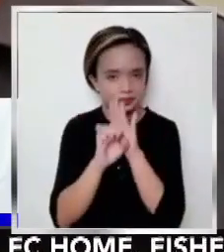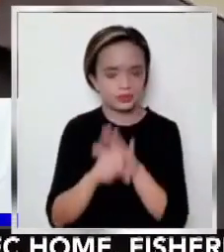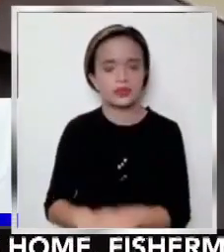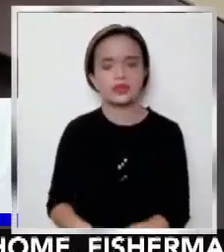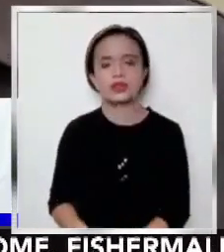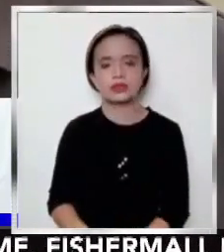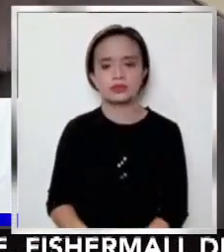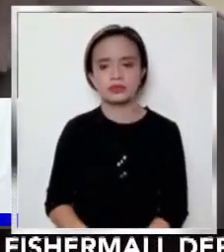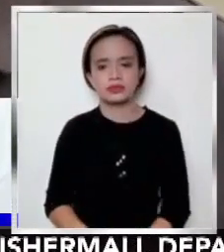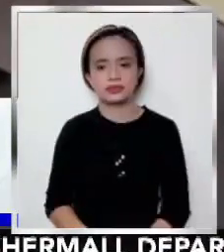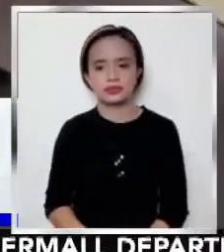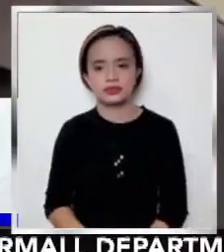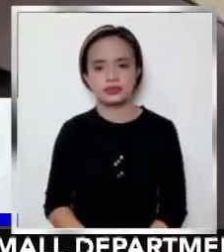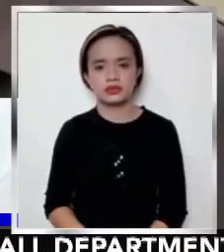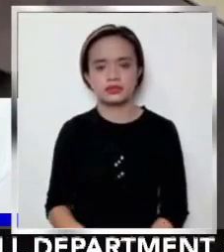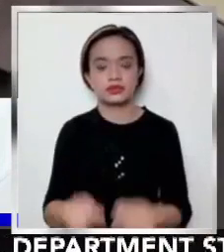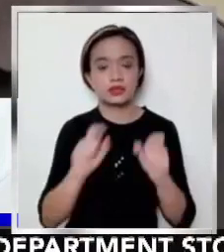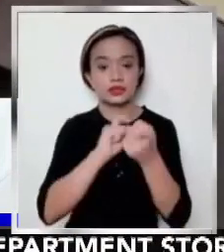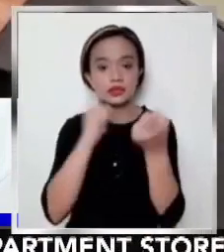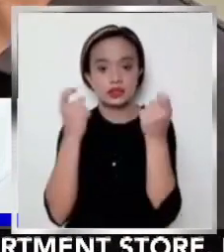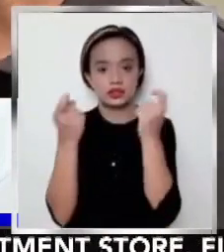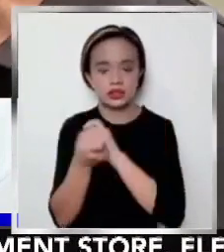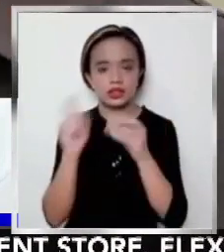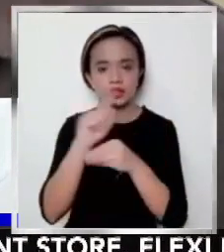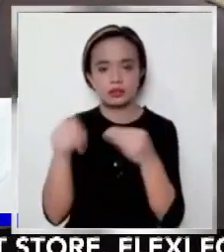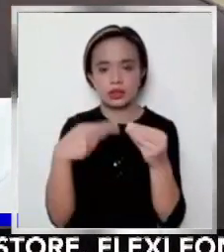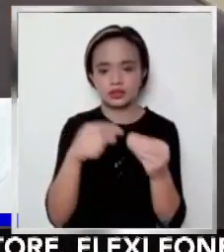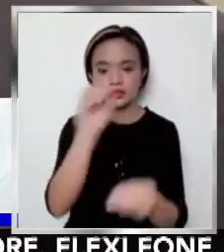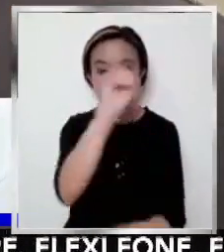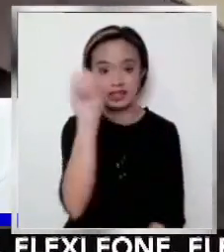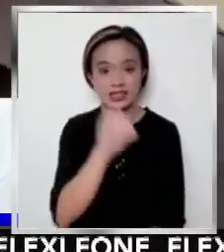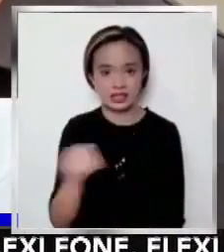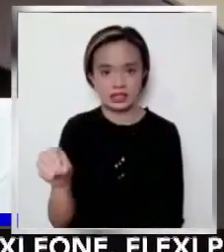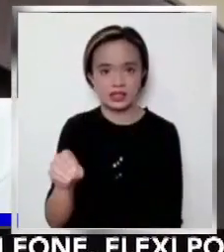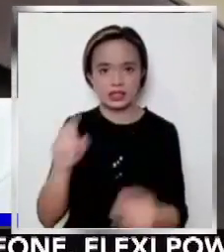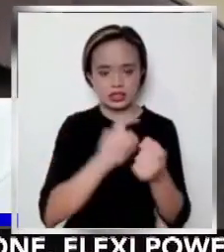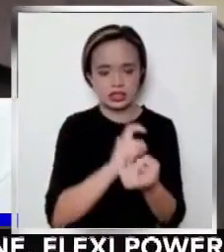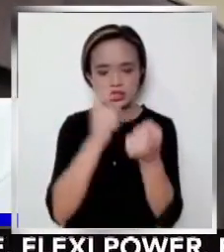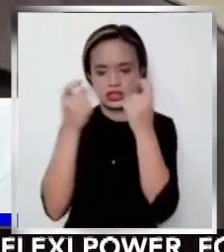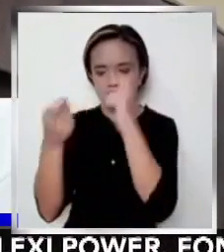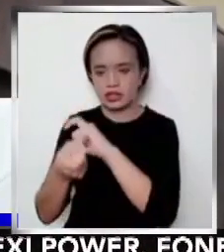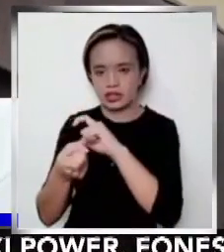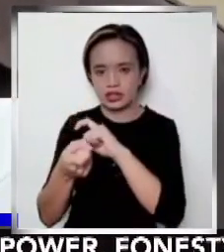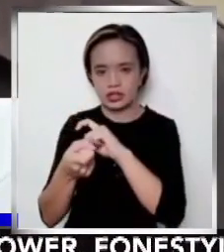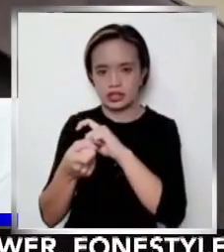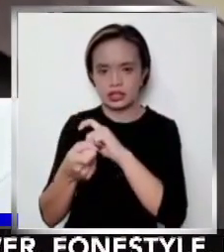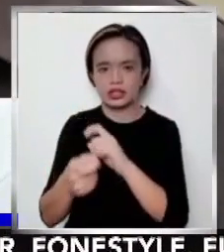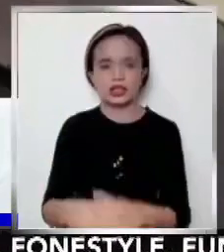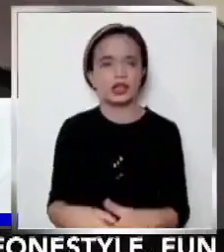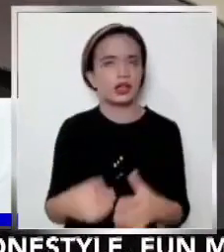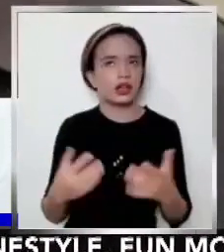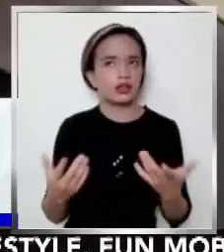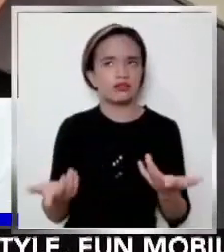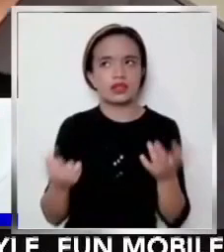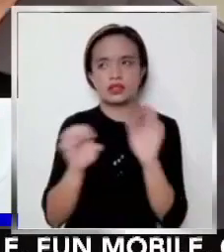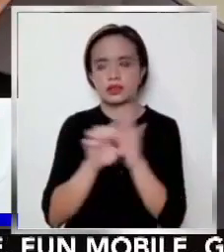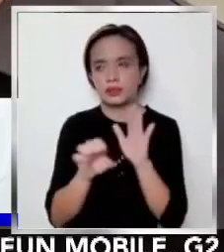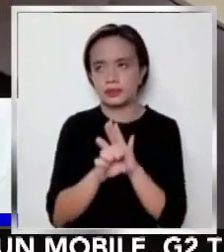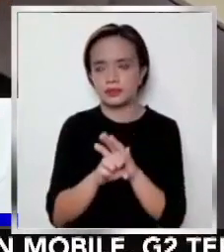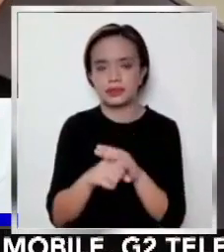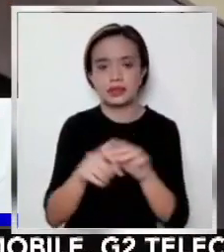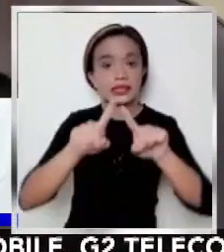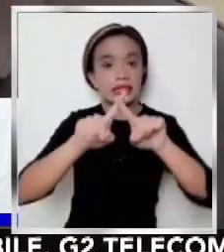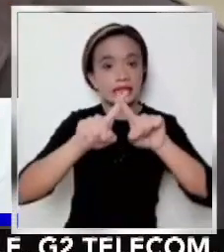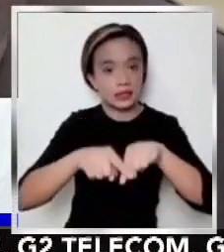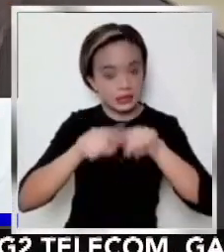yung changes on the percentage kinonvert to a fair rebate. For example, depende on